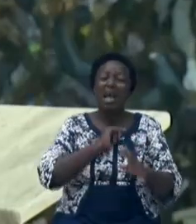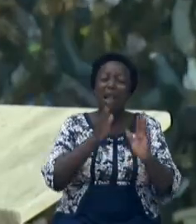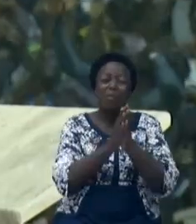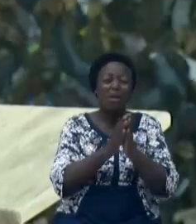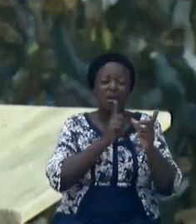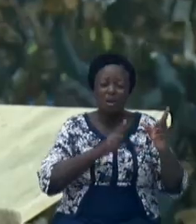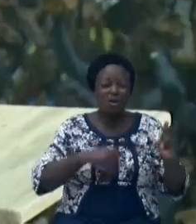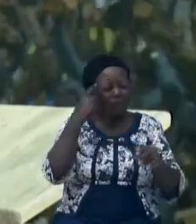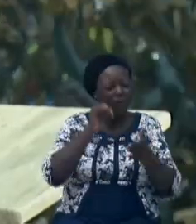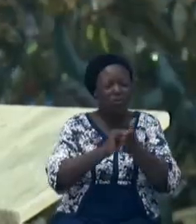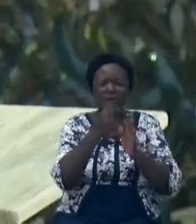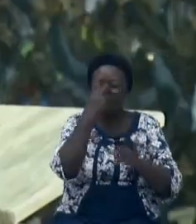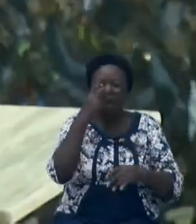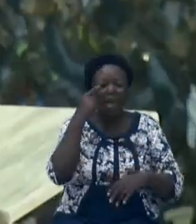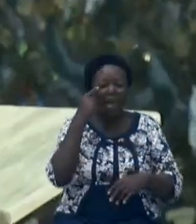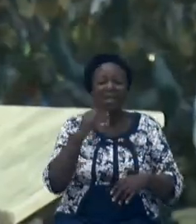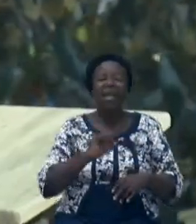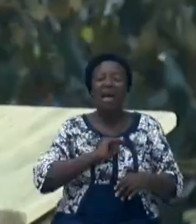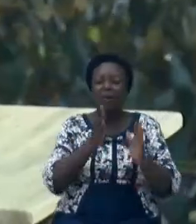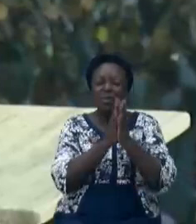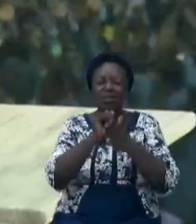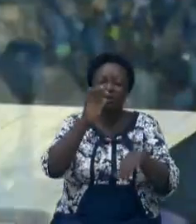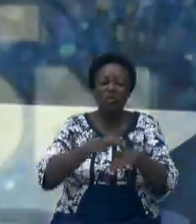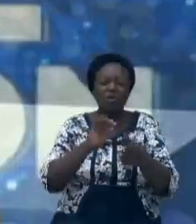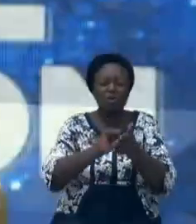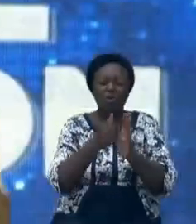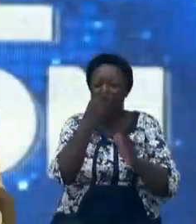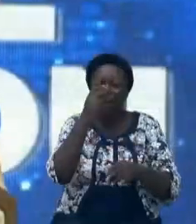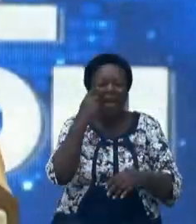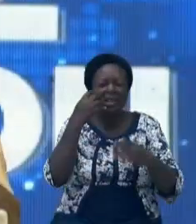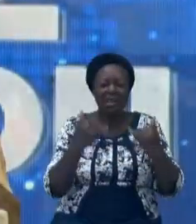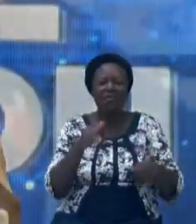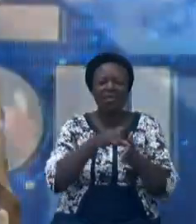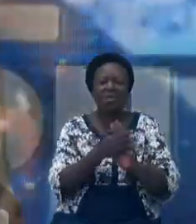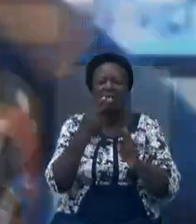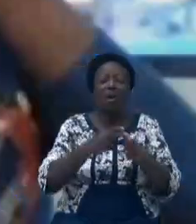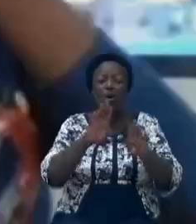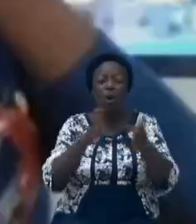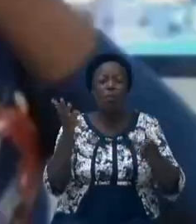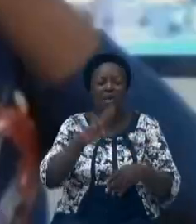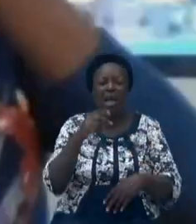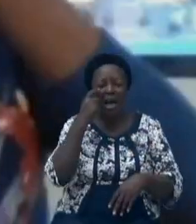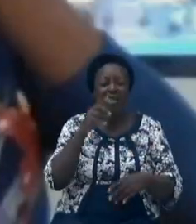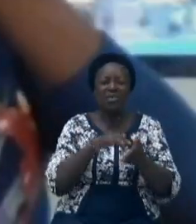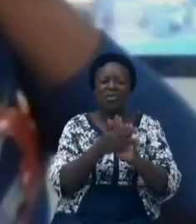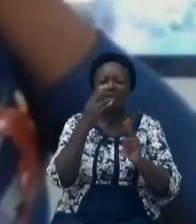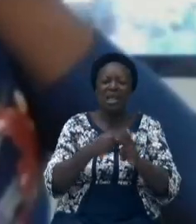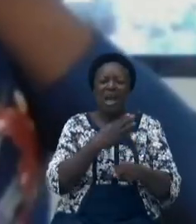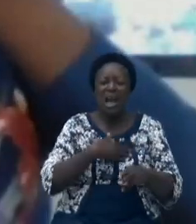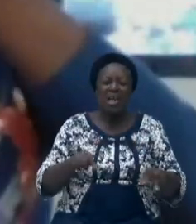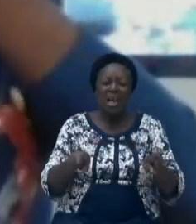ôter au nom de jésus je pissais ya ces jeux à vouglans touché c'est à vous